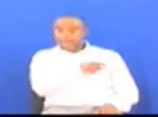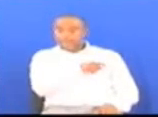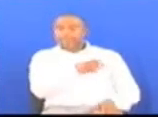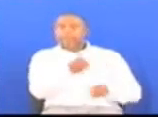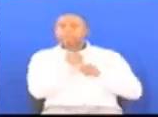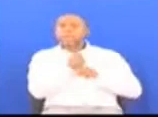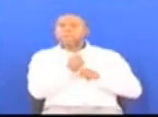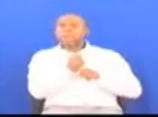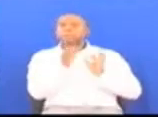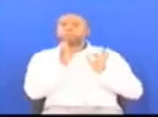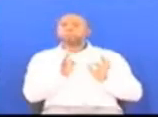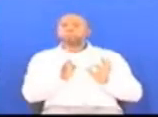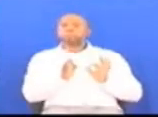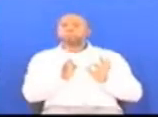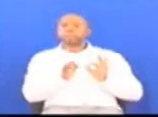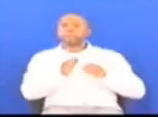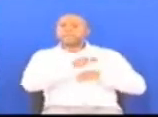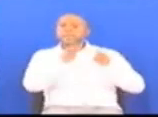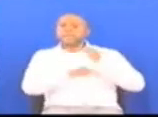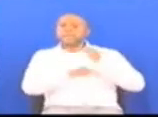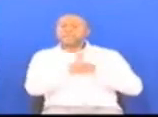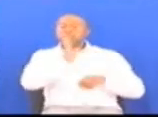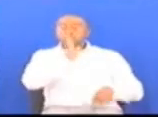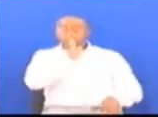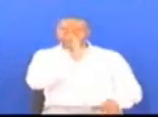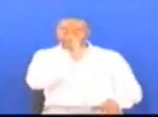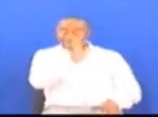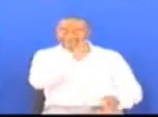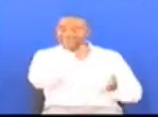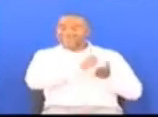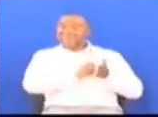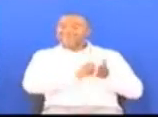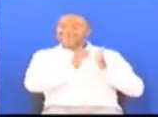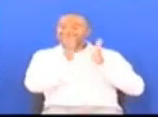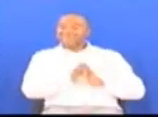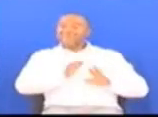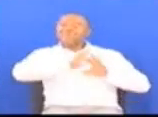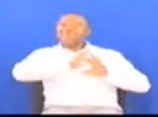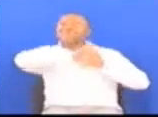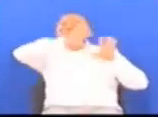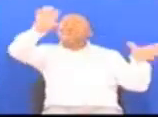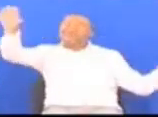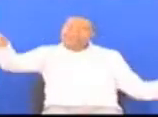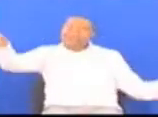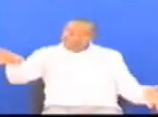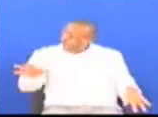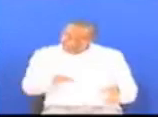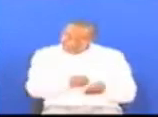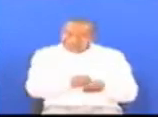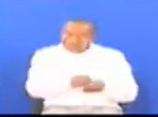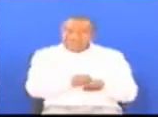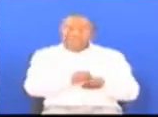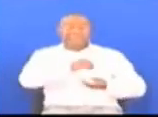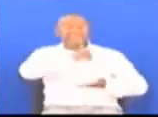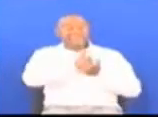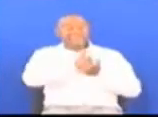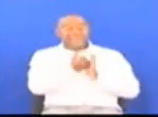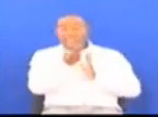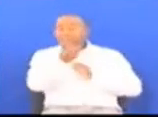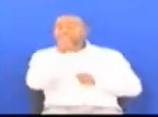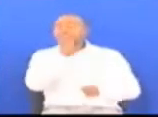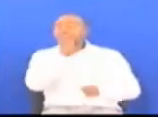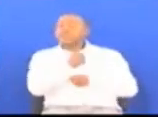nzuri na naibu waziri wake na katibu mkuu wote wa idara ya fedha TRA kwa kufanya kazi